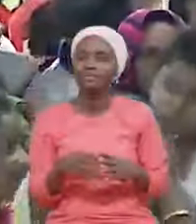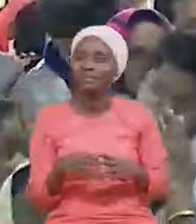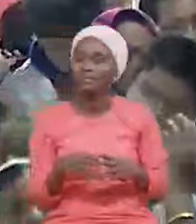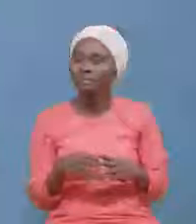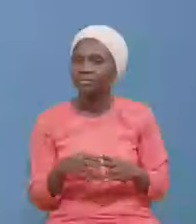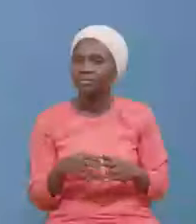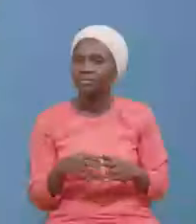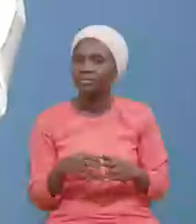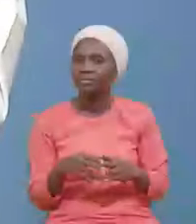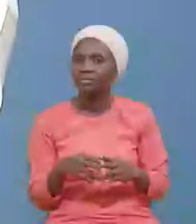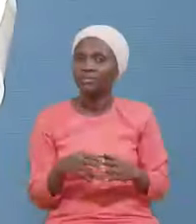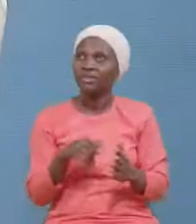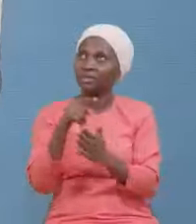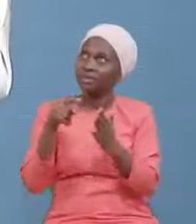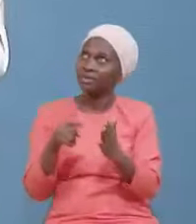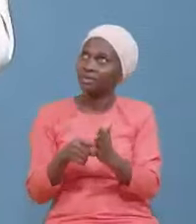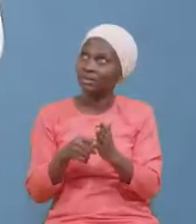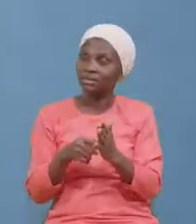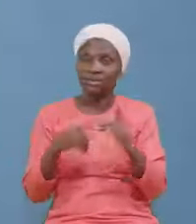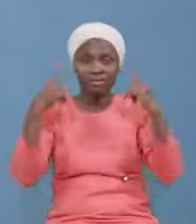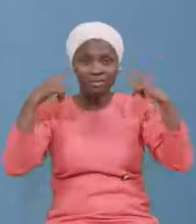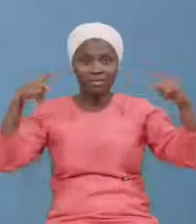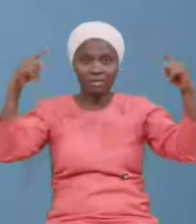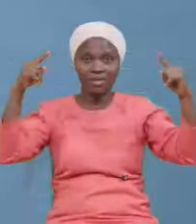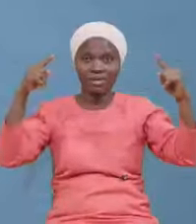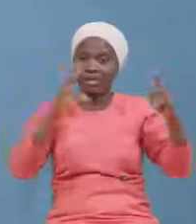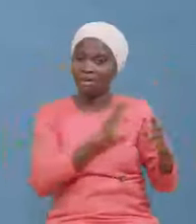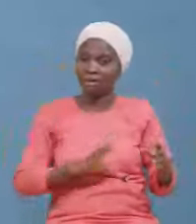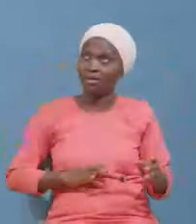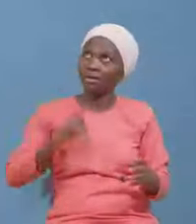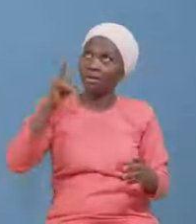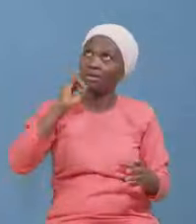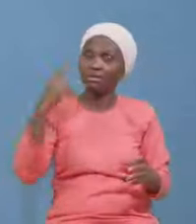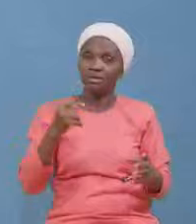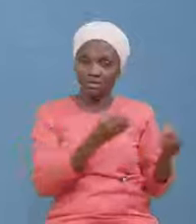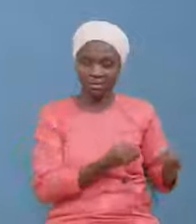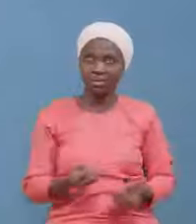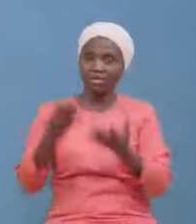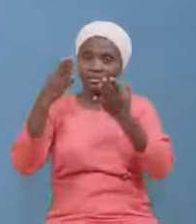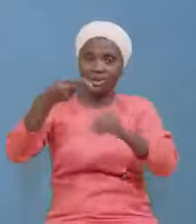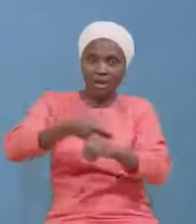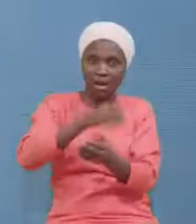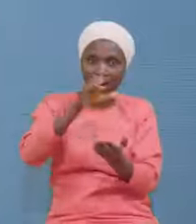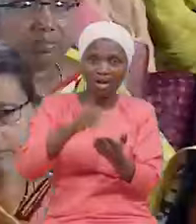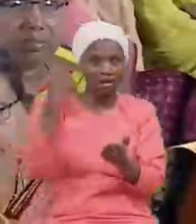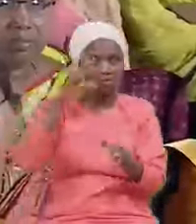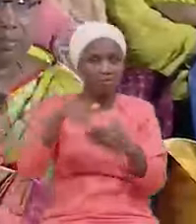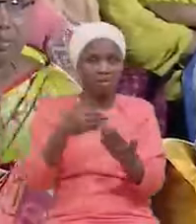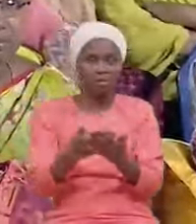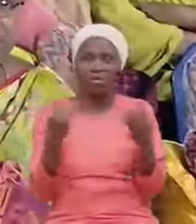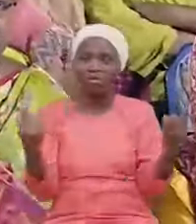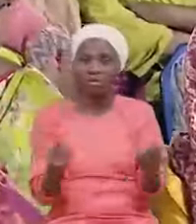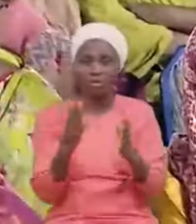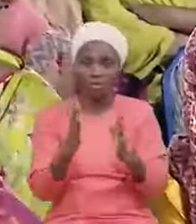sare. This exceeding Christ is the sacrificial lamb for all sinners.